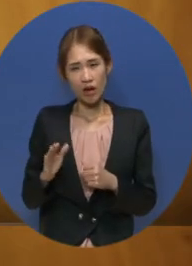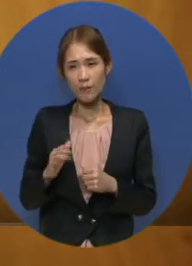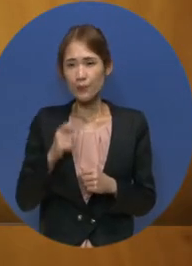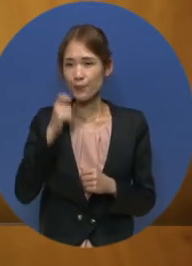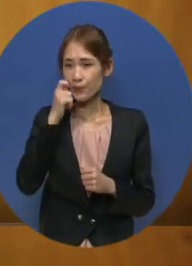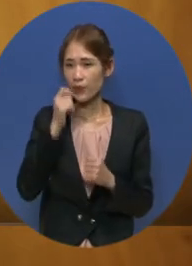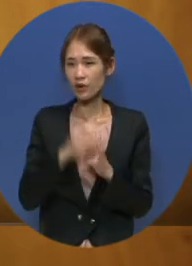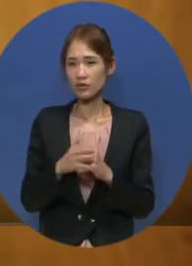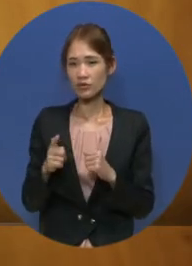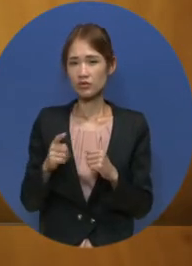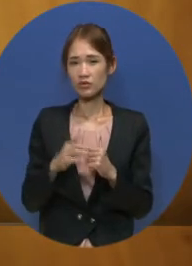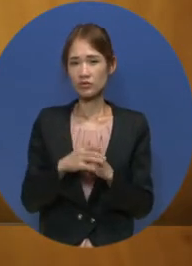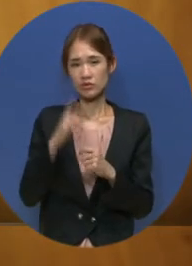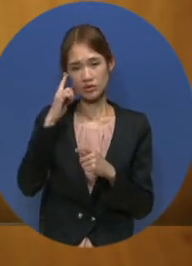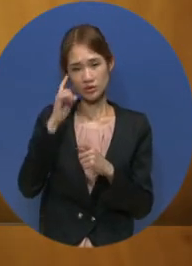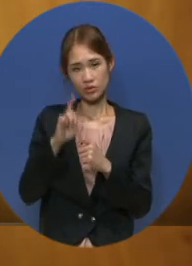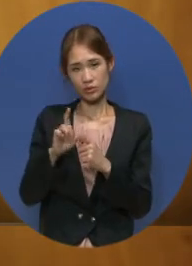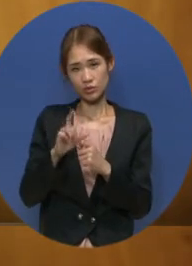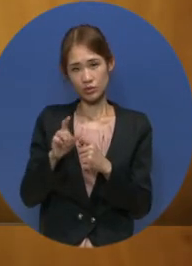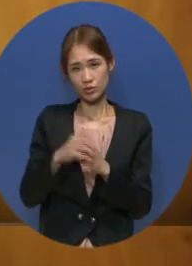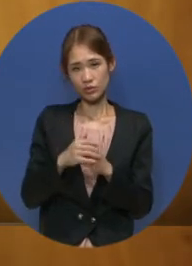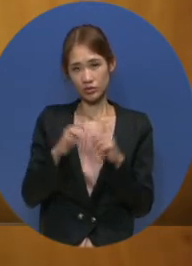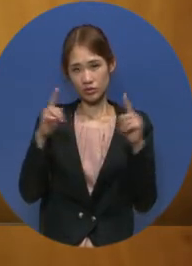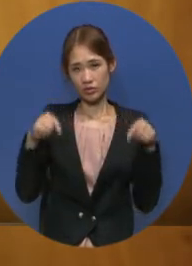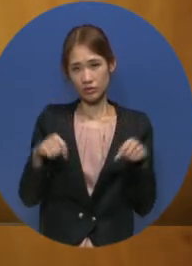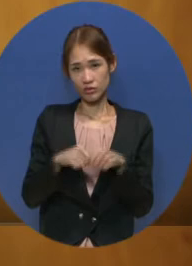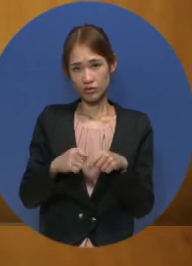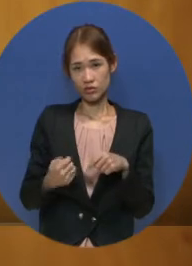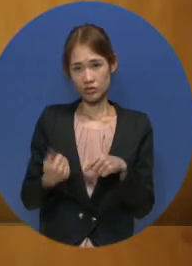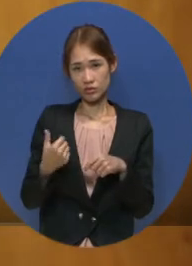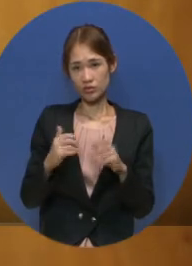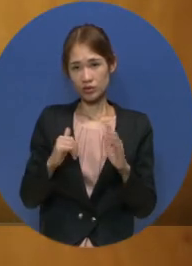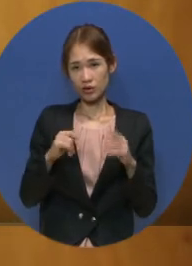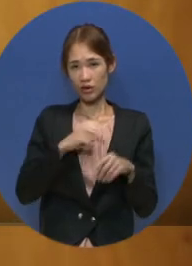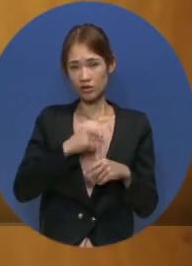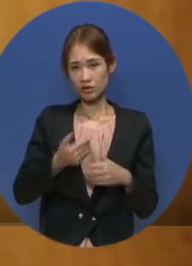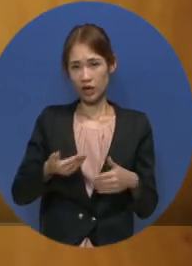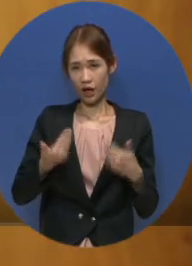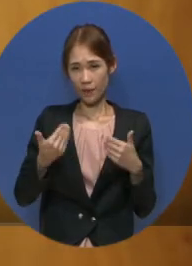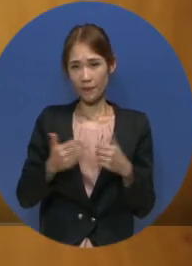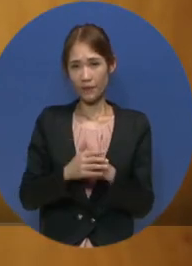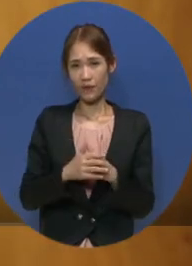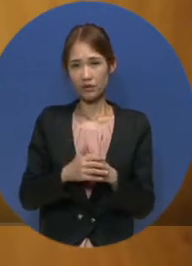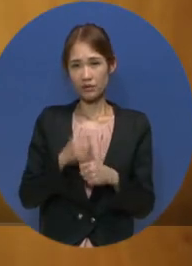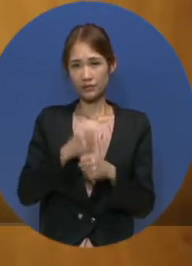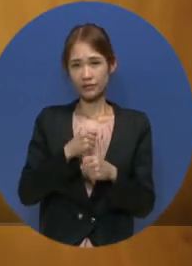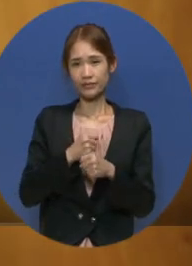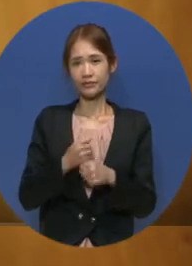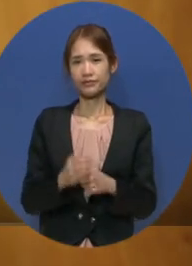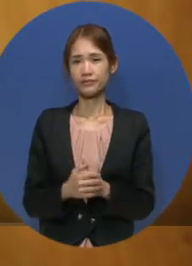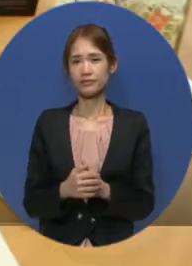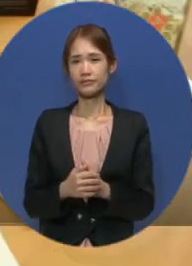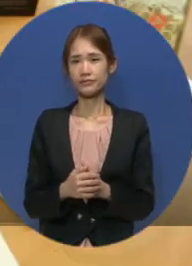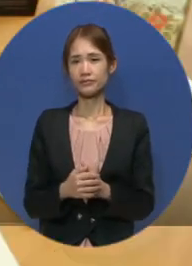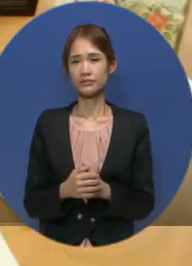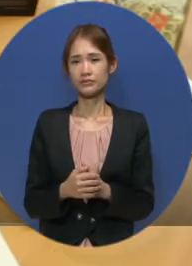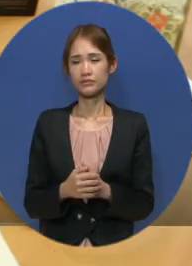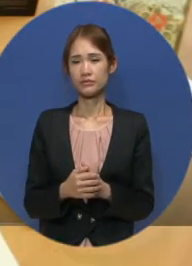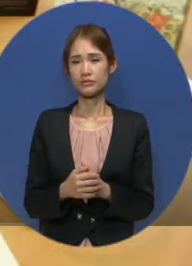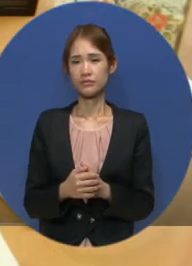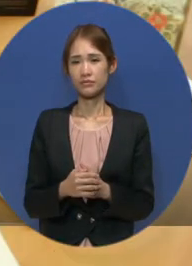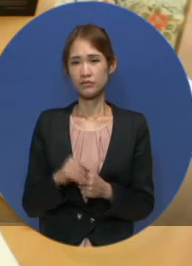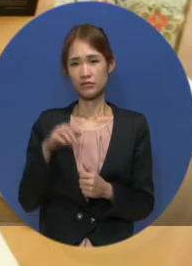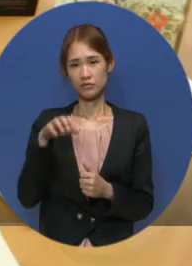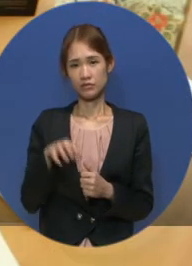이렇게 저희는 그것을 좀 고려해서 종이 한 장 무게에 세상에서 가장 가벼운 거치대를 만들었습니다. 네, 그럼